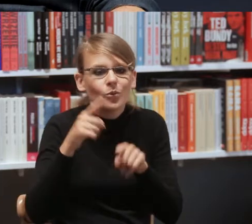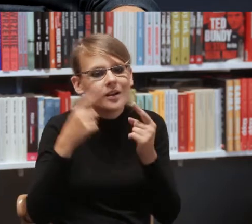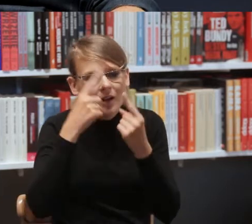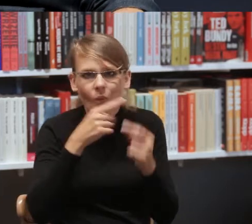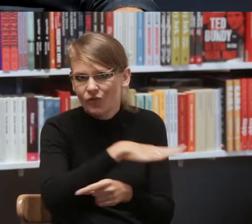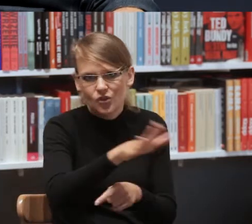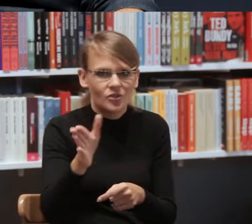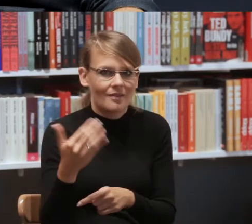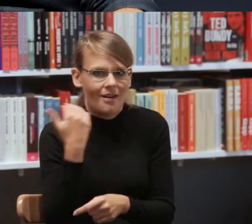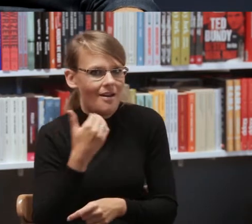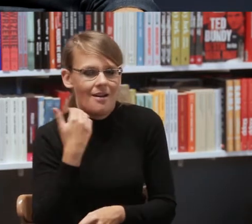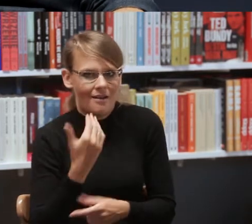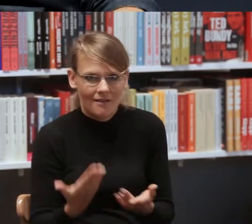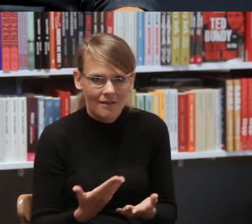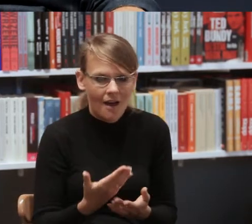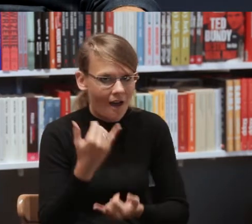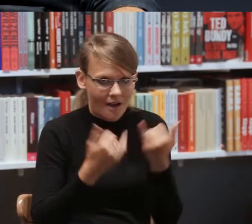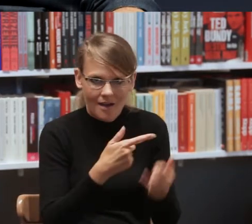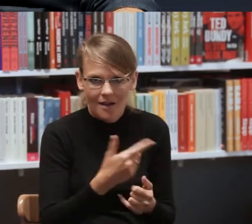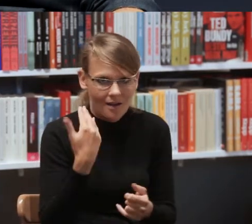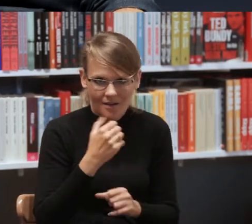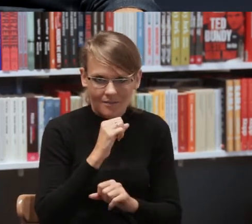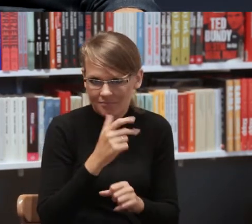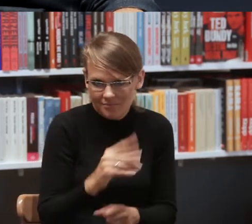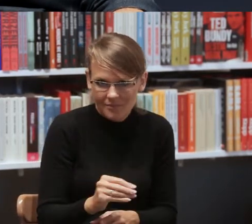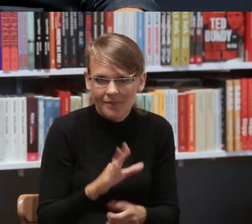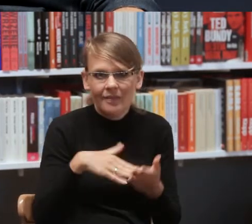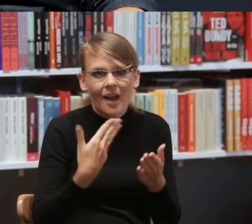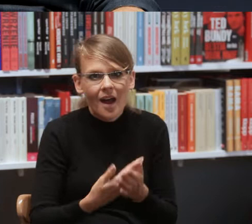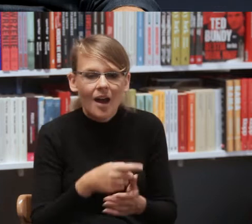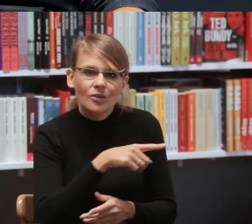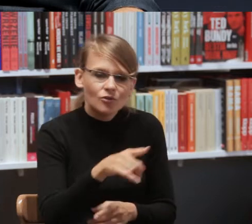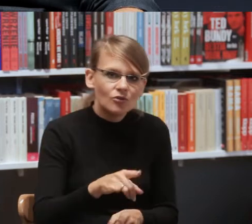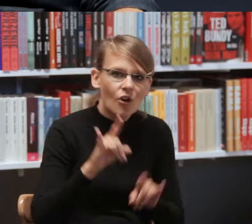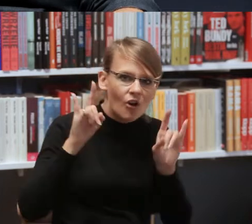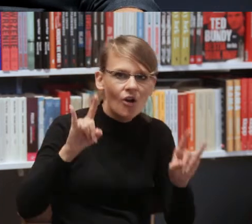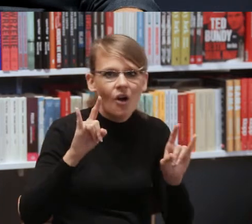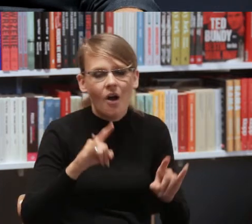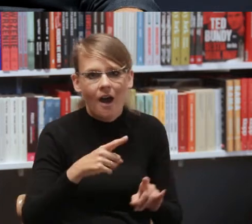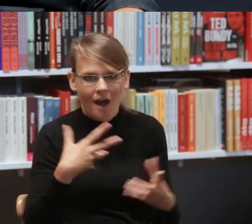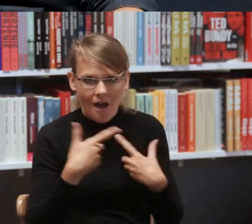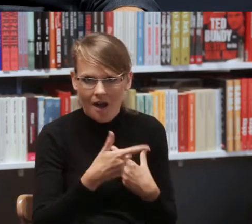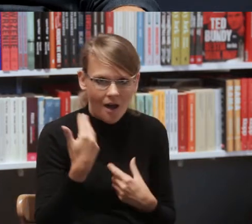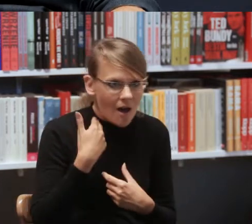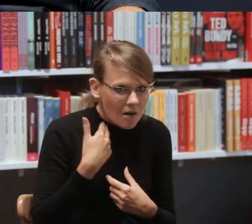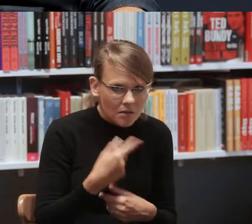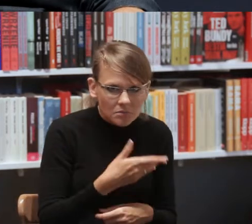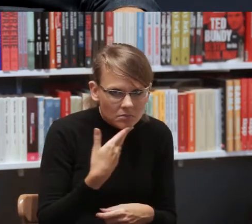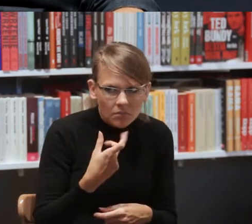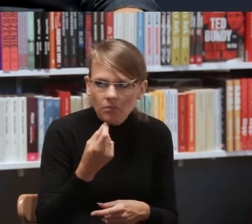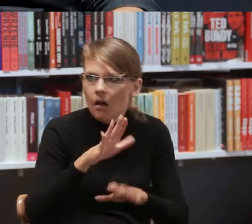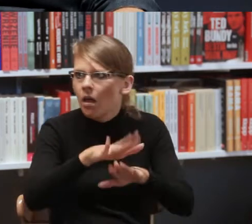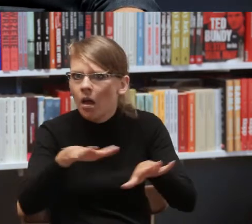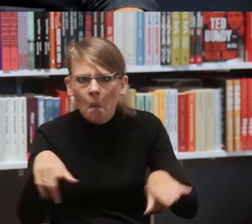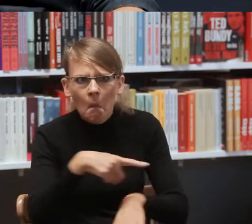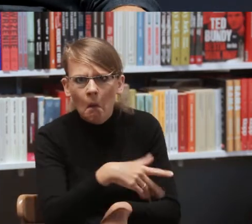ludzie piją. A jeżeli nie piją i są tacy artyści, na przykład rockowi, którzy nie piją, no to wszyscy o nich mówią, że o, oni nie piją. Jako coś